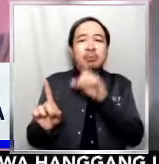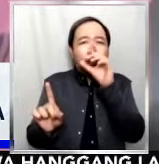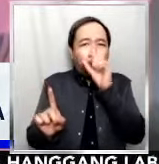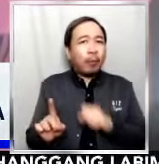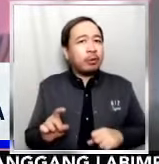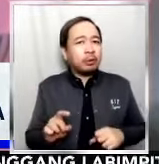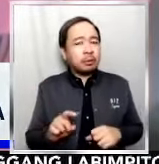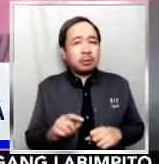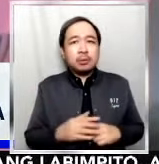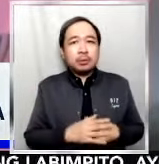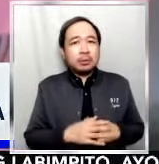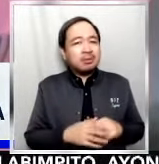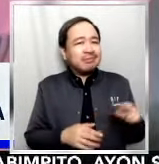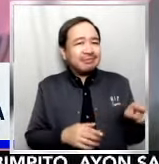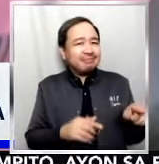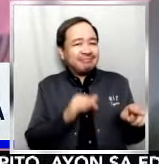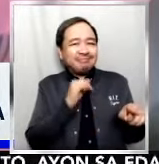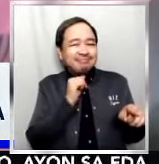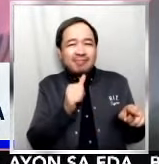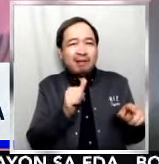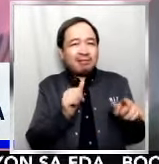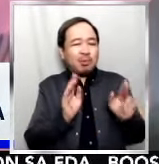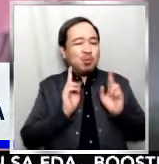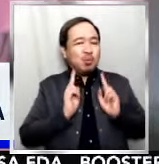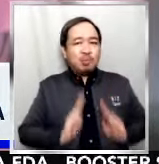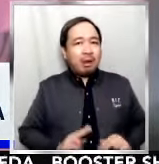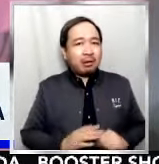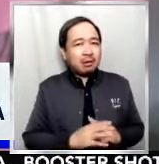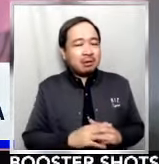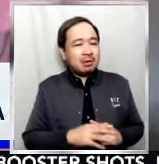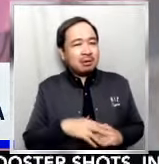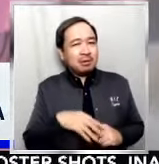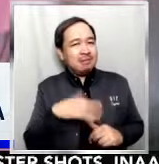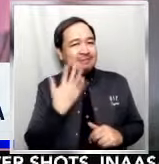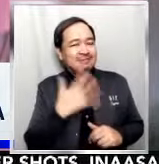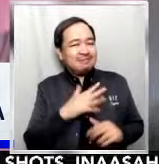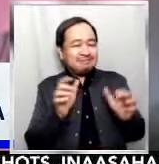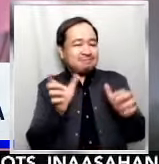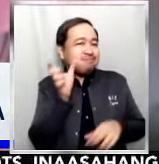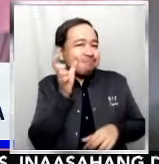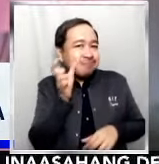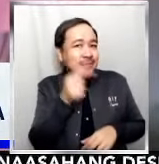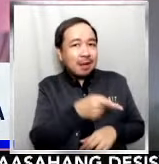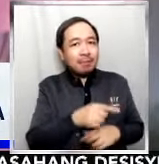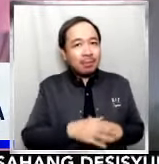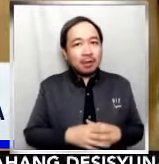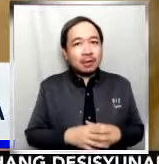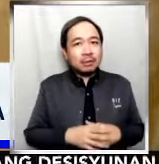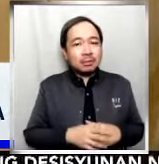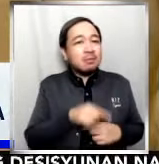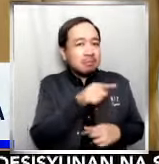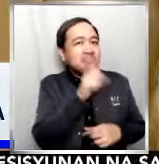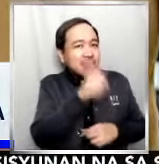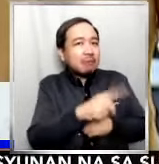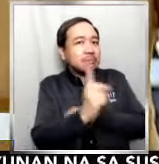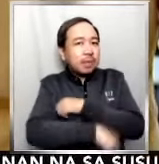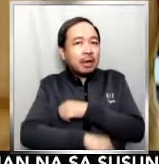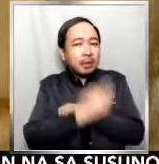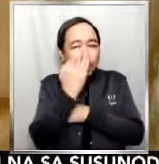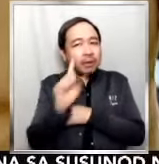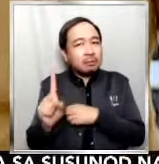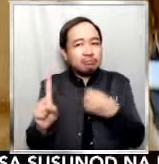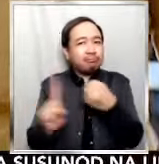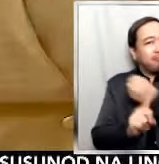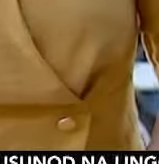Hindi kayo makatao. Mga walang hiya kayo. Dapat pa rin silang parusahan sa ginawa nila sa matanda. Mariz Umali,